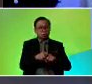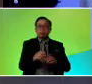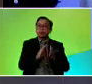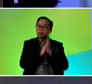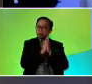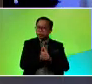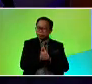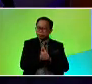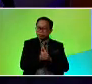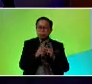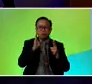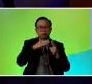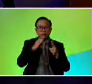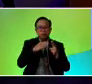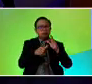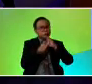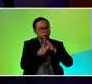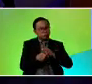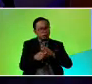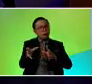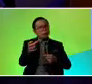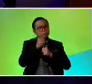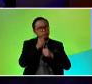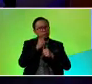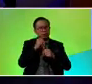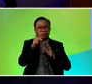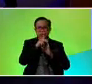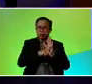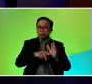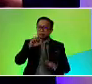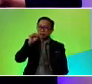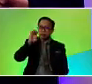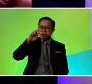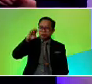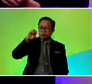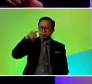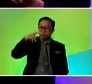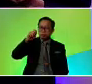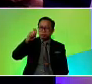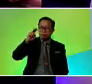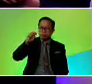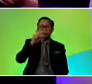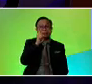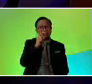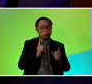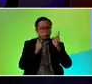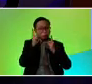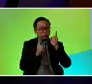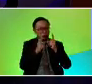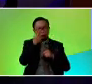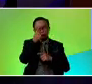ya dia mengambil kesempatan tadi masih ada Jawa betul bagi satu bintang jadi